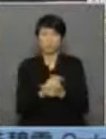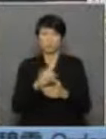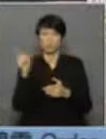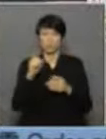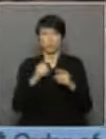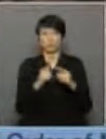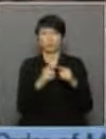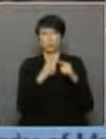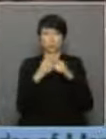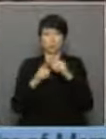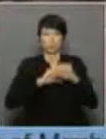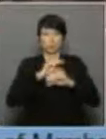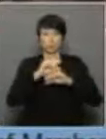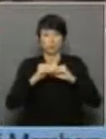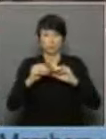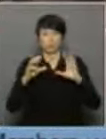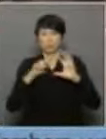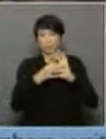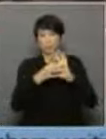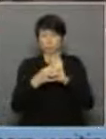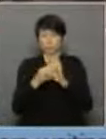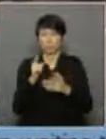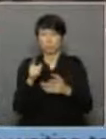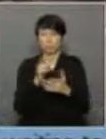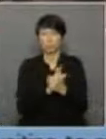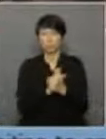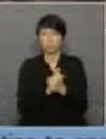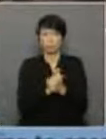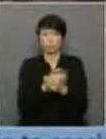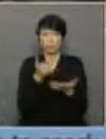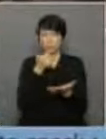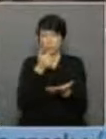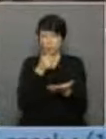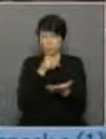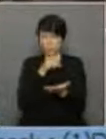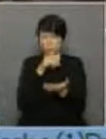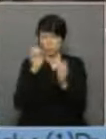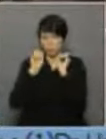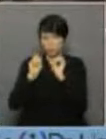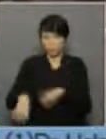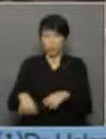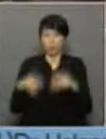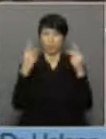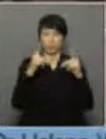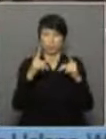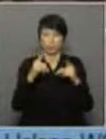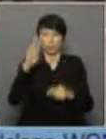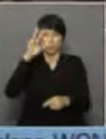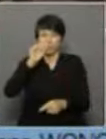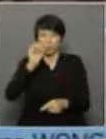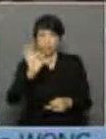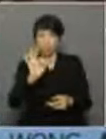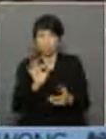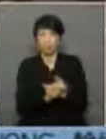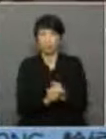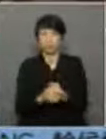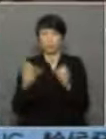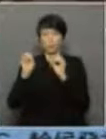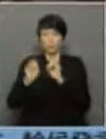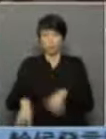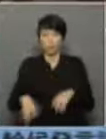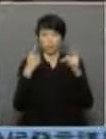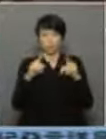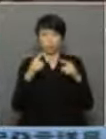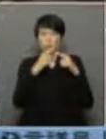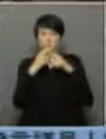棄屯門，或者棄屯門而唔係將軍澳呢？即係棄屯門嘅意思就係你棄屯門嘅居民，係